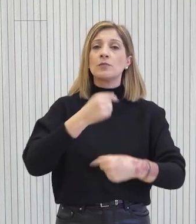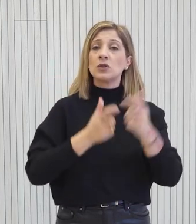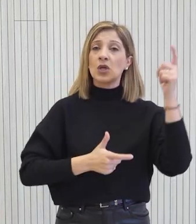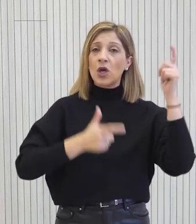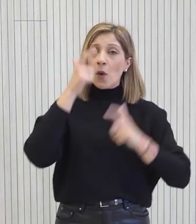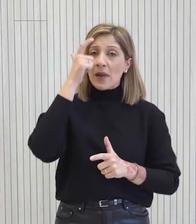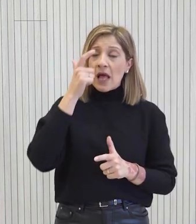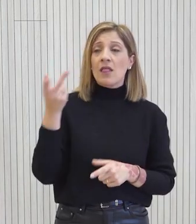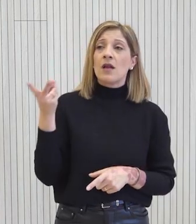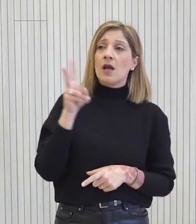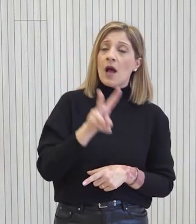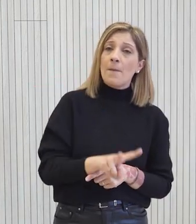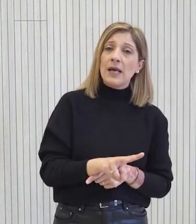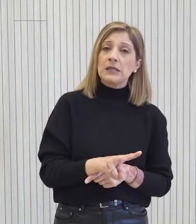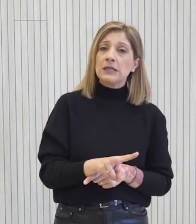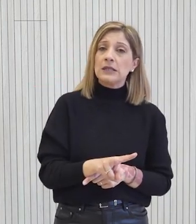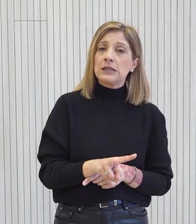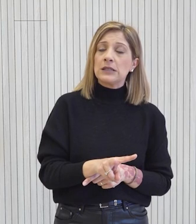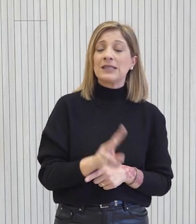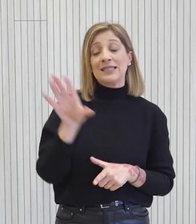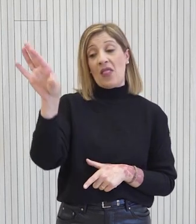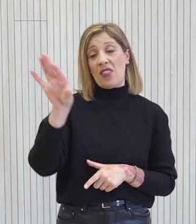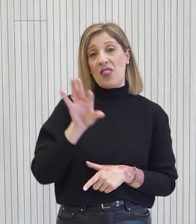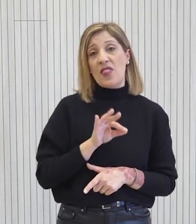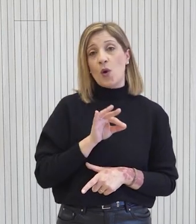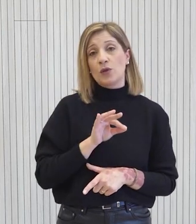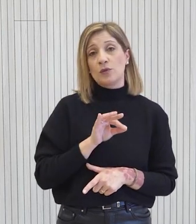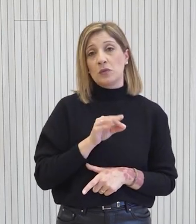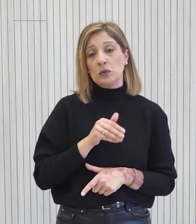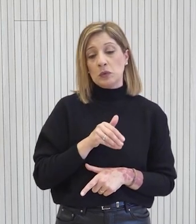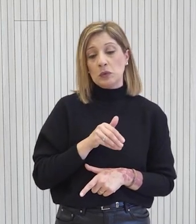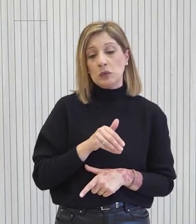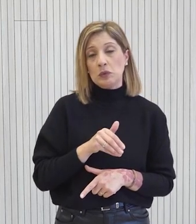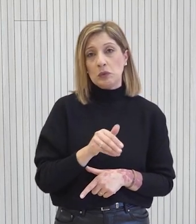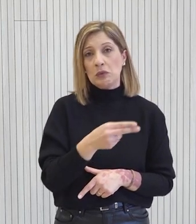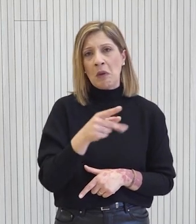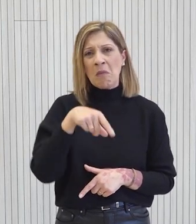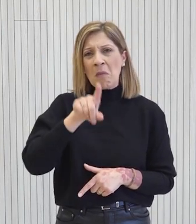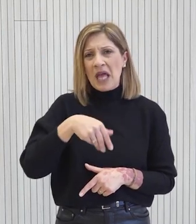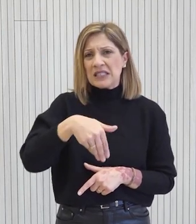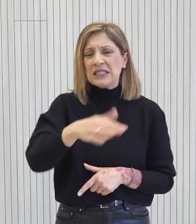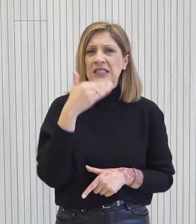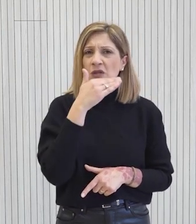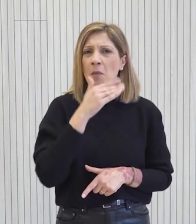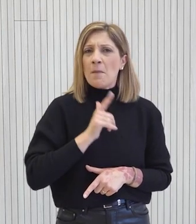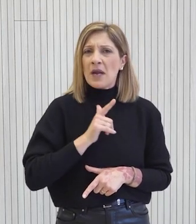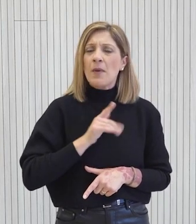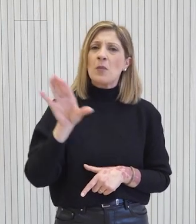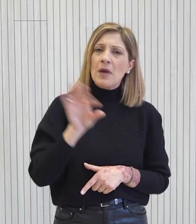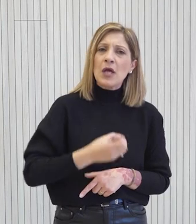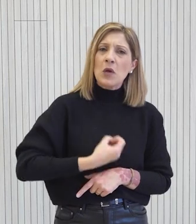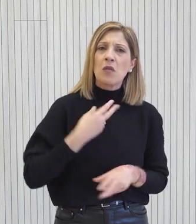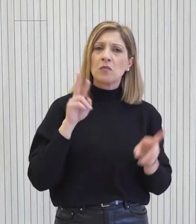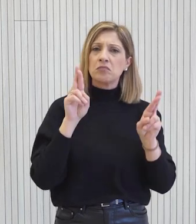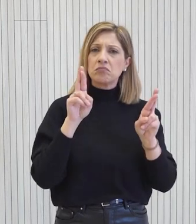Η ενημέρωση που έχουμε από πλευράς των ΗΕ είναι ότι ο διορισμός του απεσταλμένου είναι ζήτημα ημερών. Αναμένουμε και εμείς και είμαστε αισιόδοξοι ότι θα